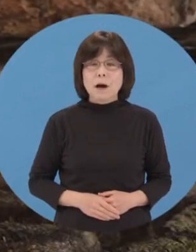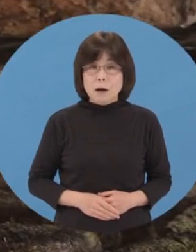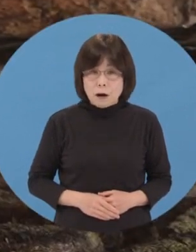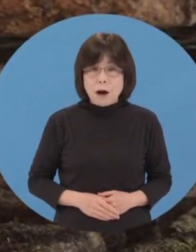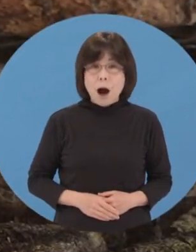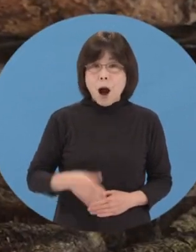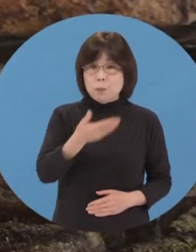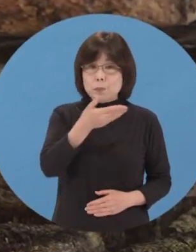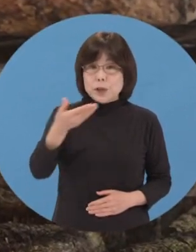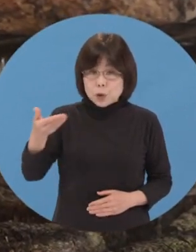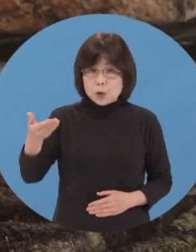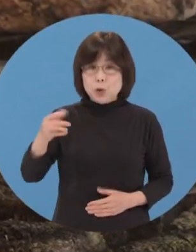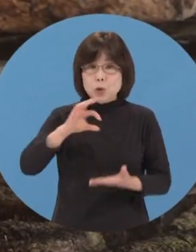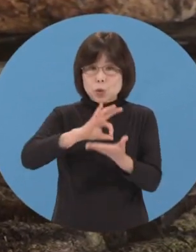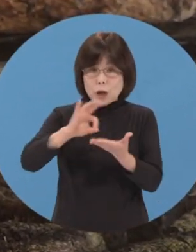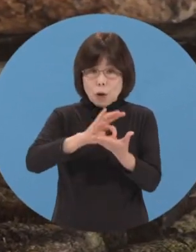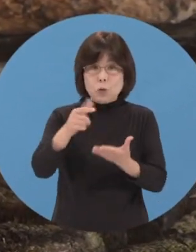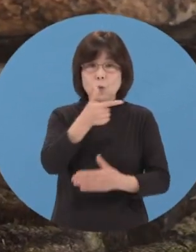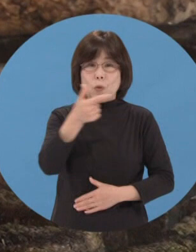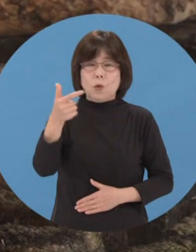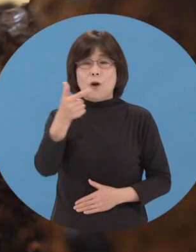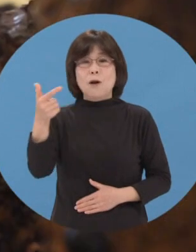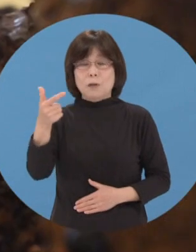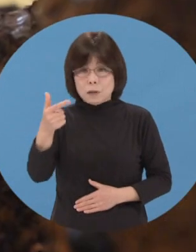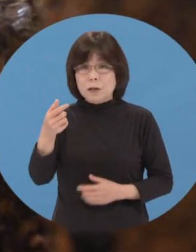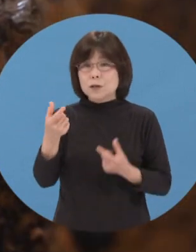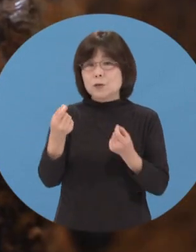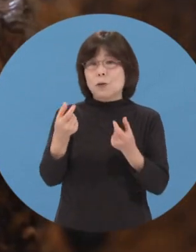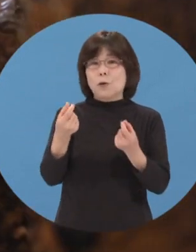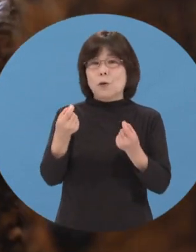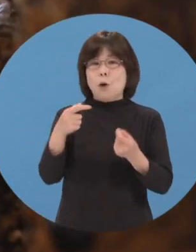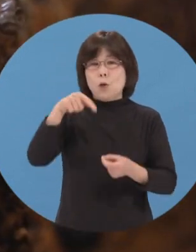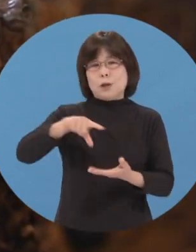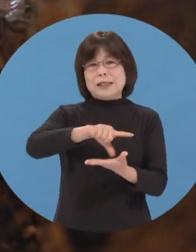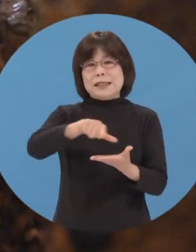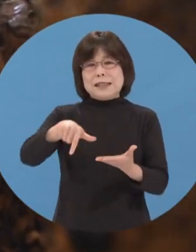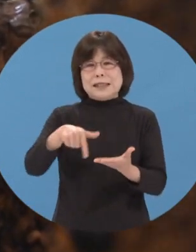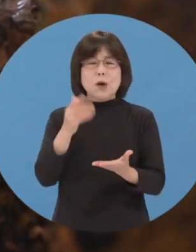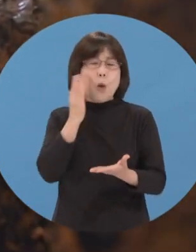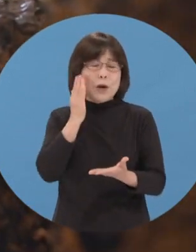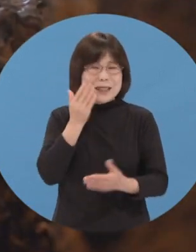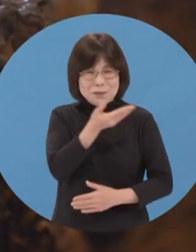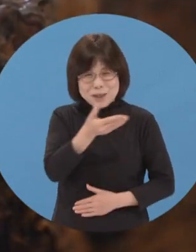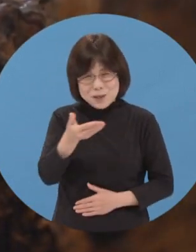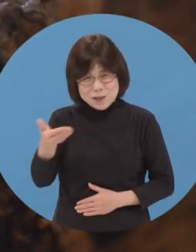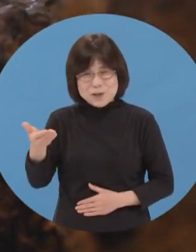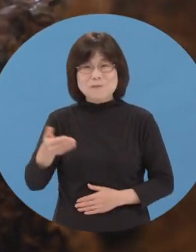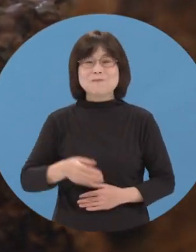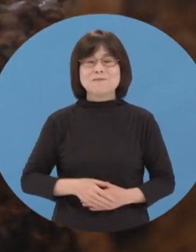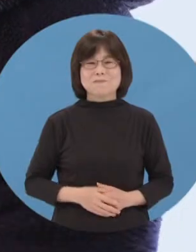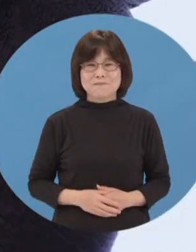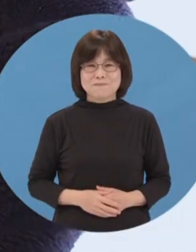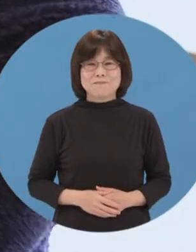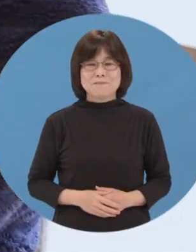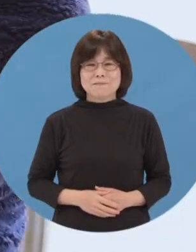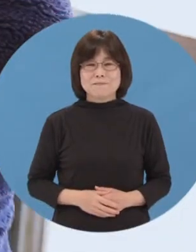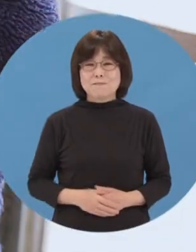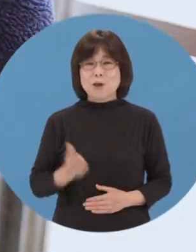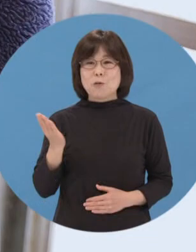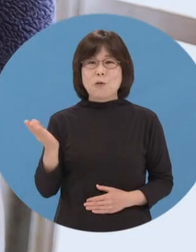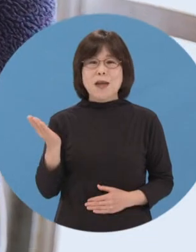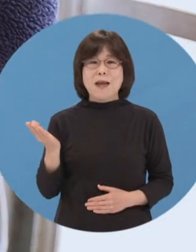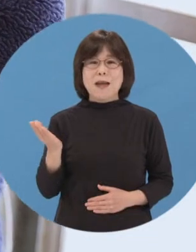結構お水をたっぷりあげるんですね拍手の美味しい水はたっぷりかけてますこの